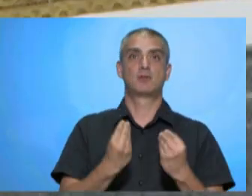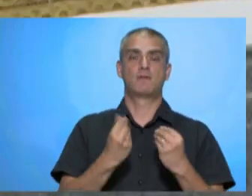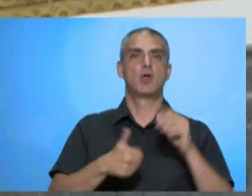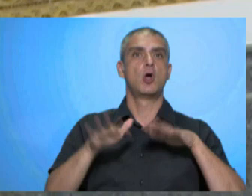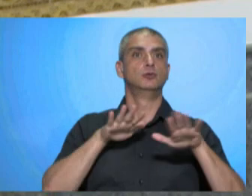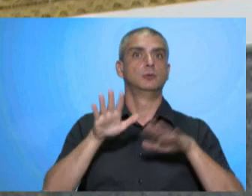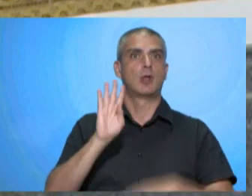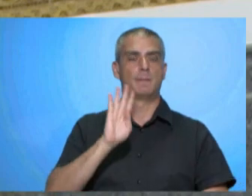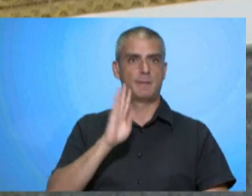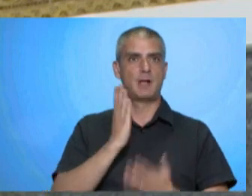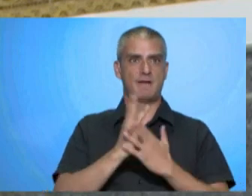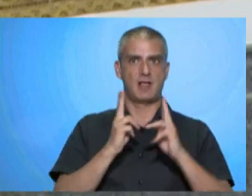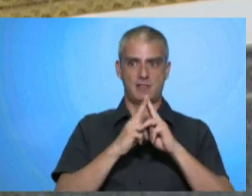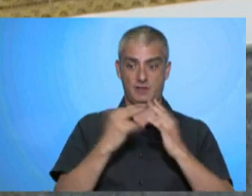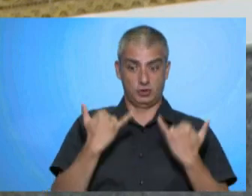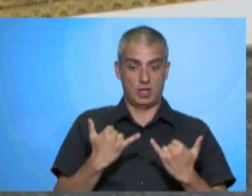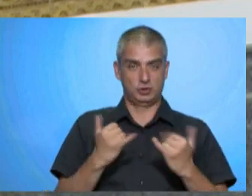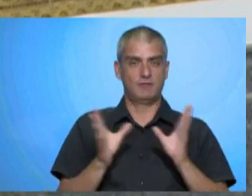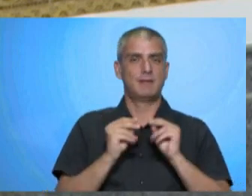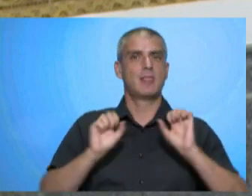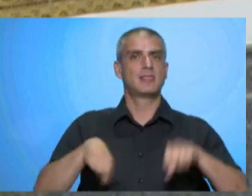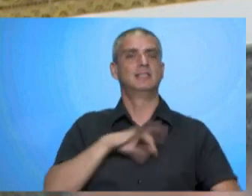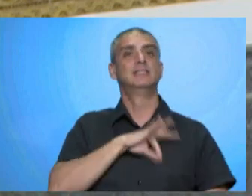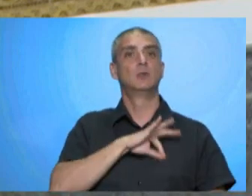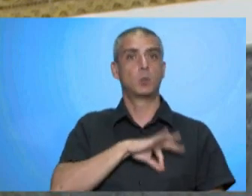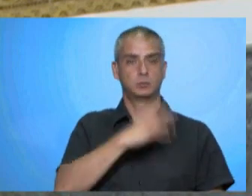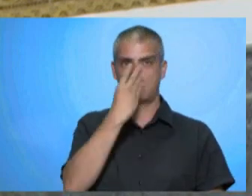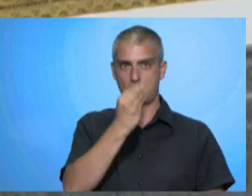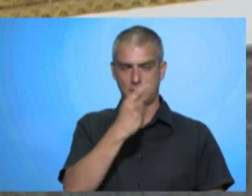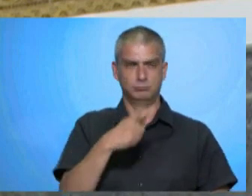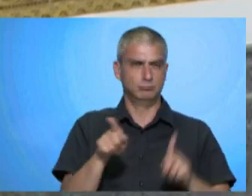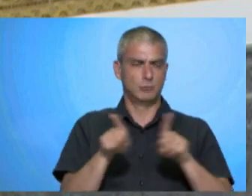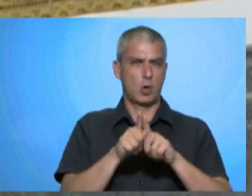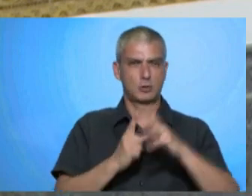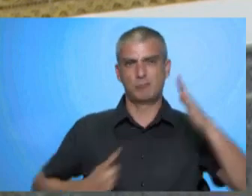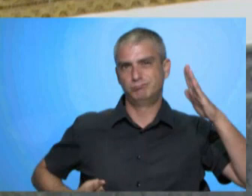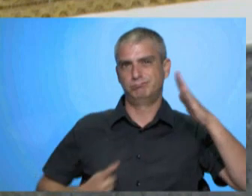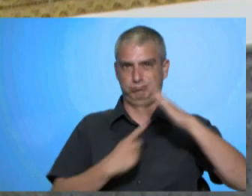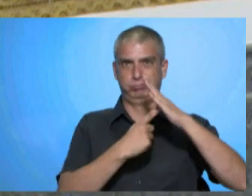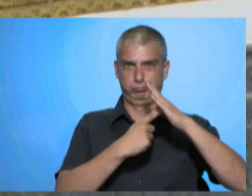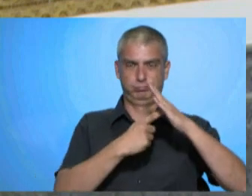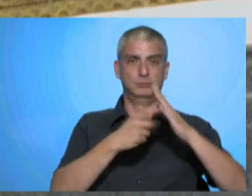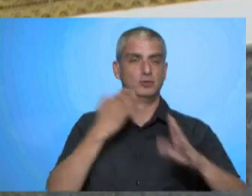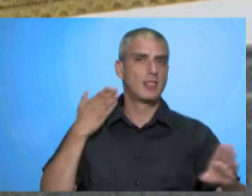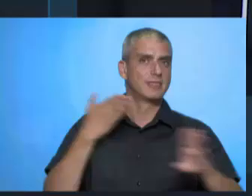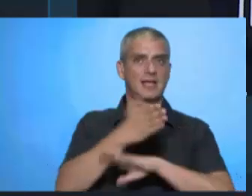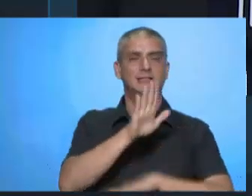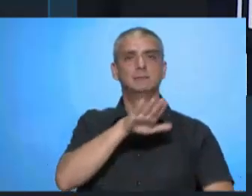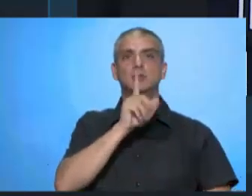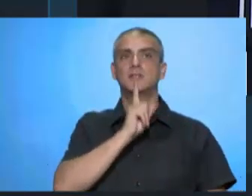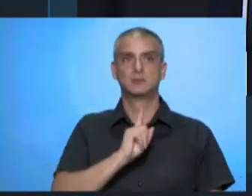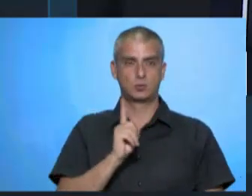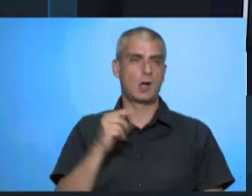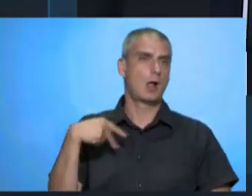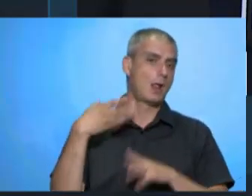הממשלה נתניהו נפגש בשעה הזו ממש עם נשיא רוסיה פוטין על רקע אותו ירות כלי טיס בלתי מאויש שחדר משטח סוריה